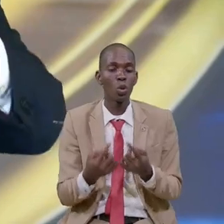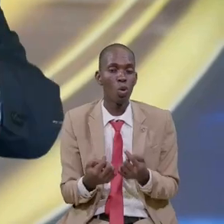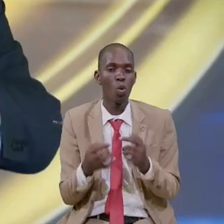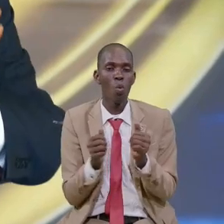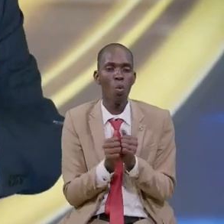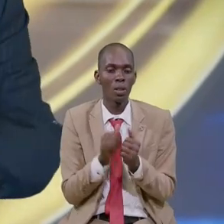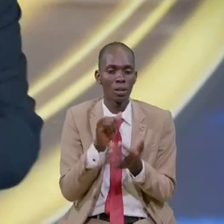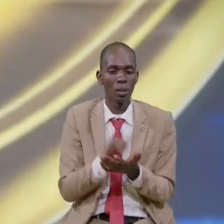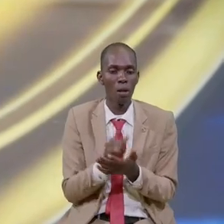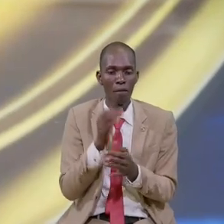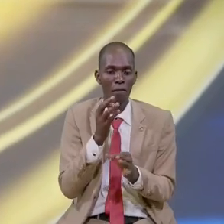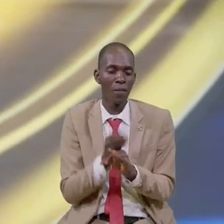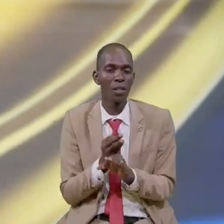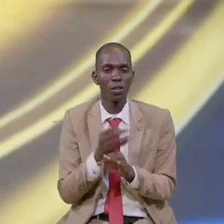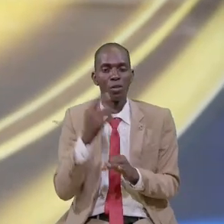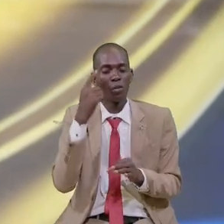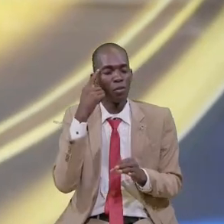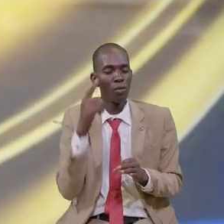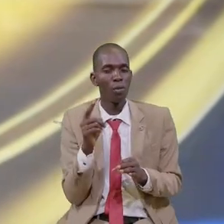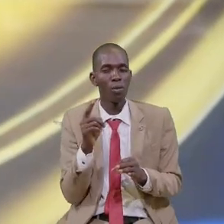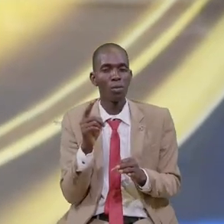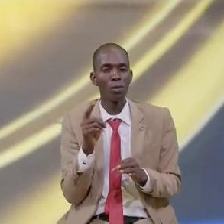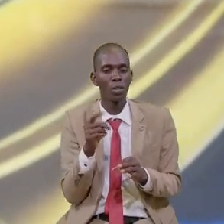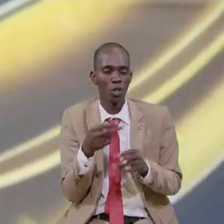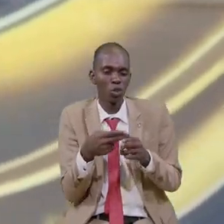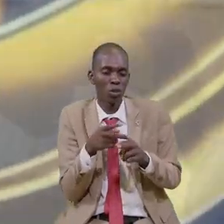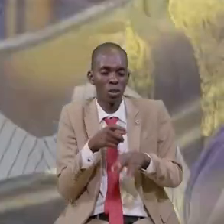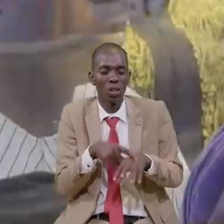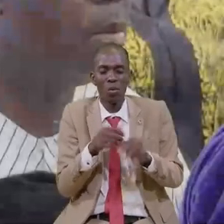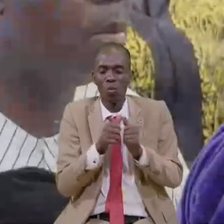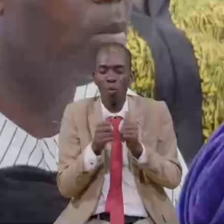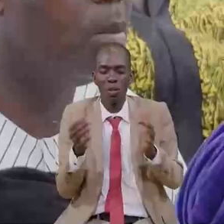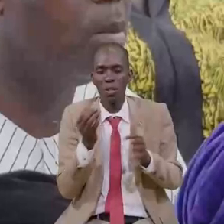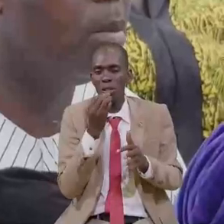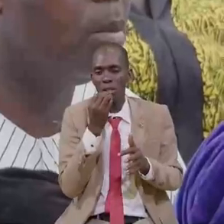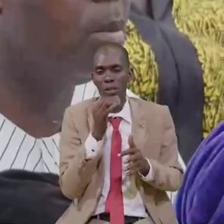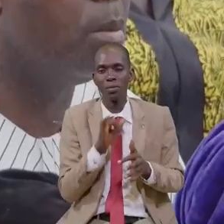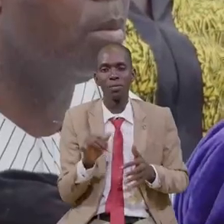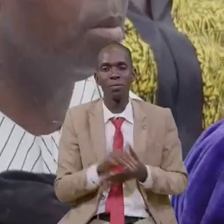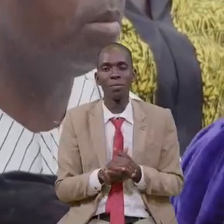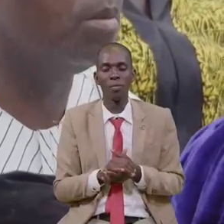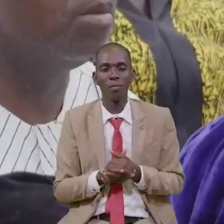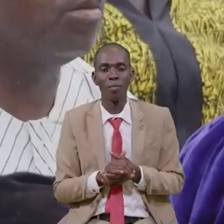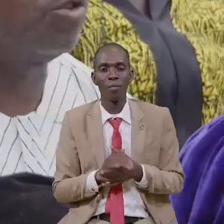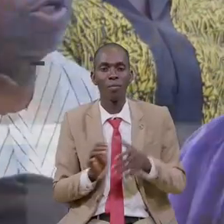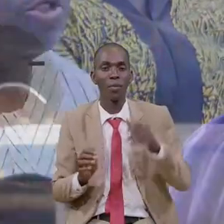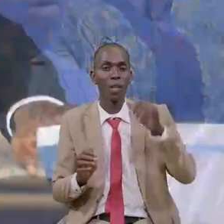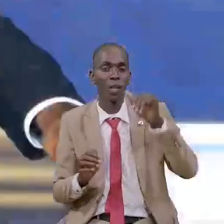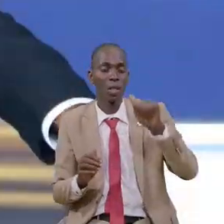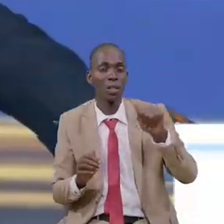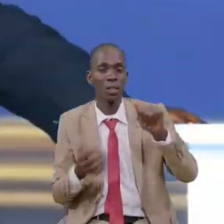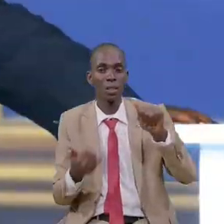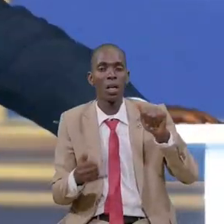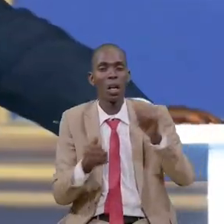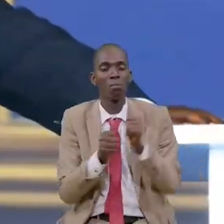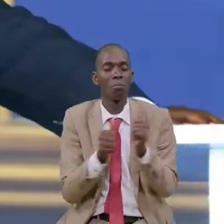cette foi pendant une période sans nourriture. Ensuite, l'abstinence. L'abstinence, ça